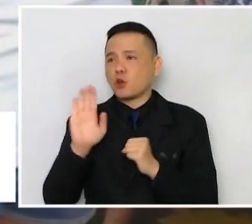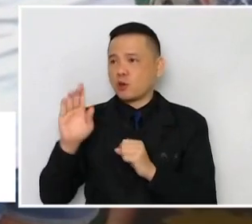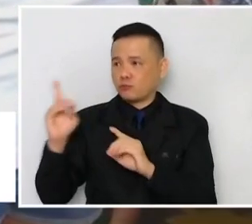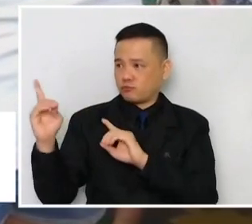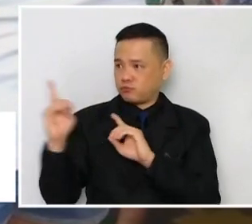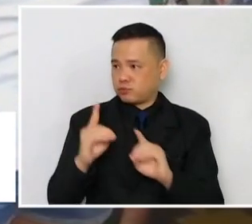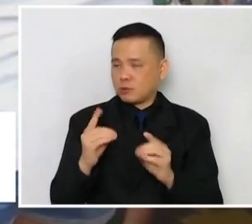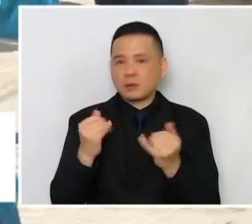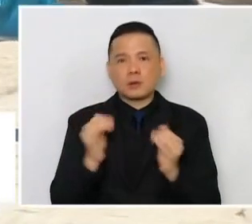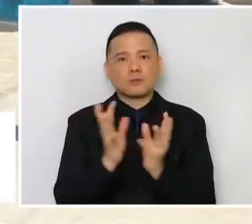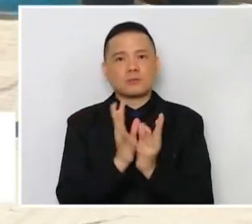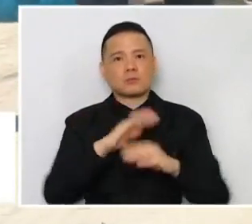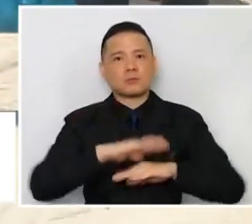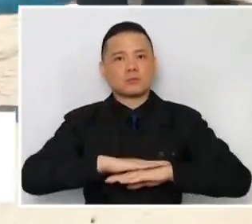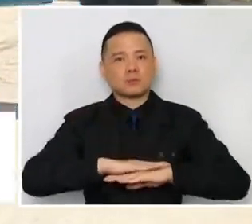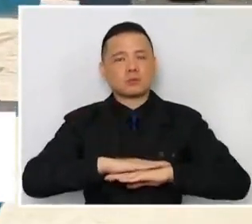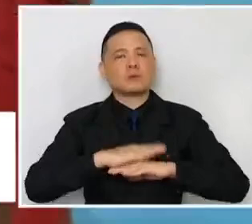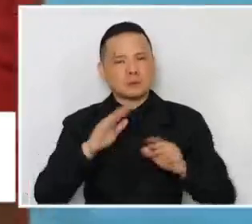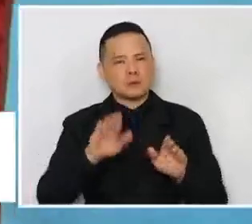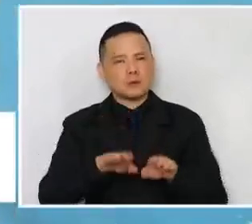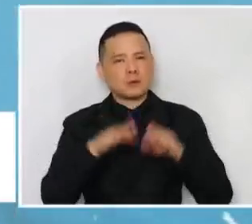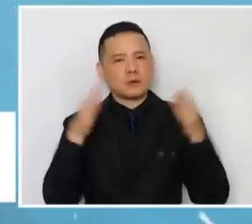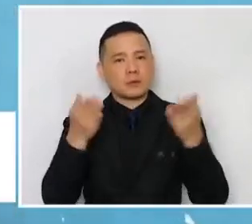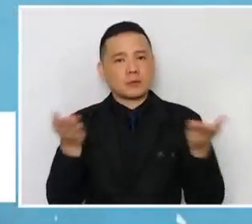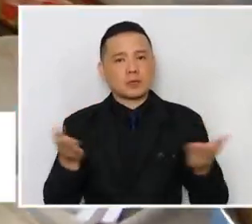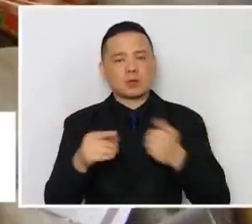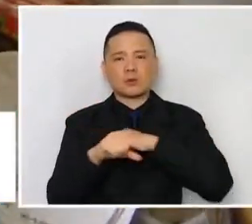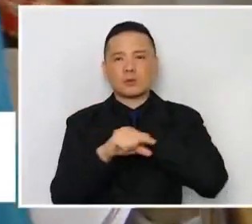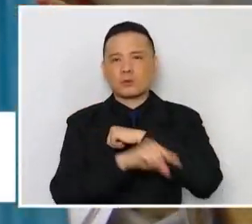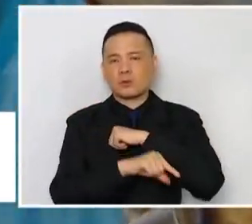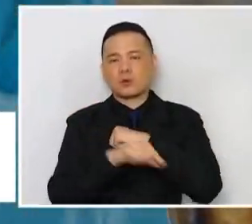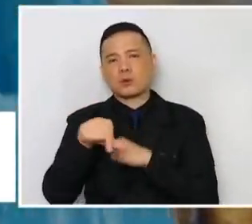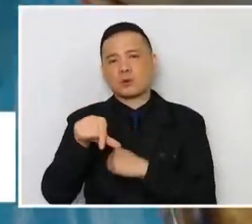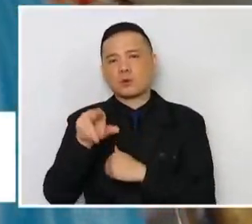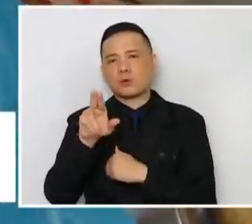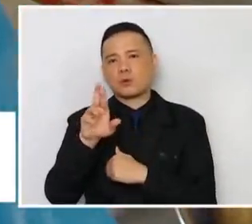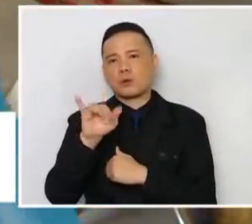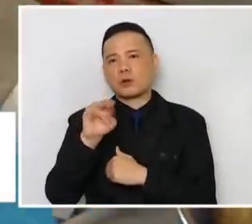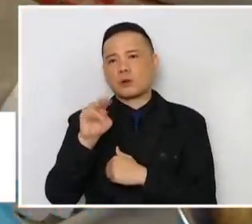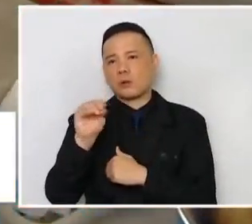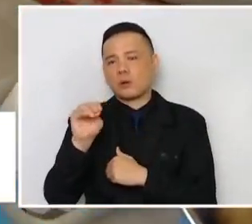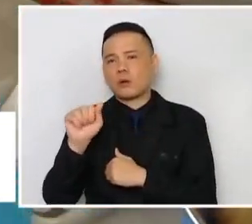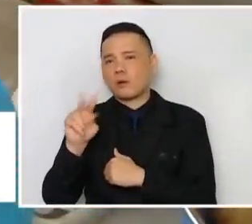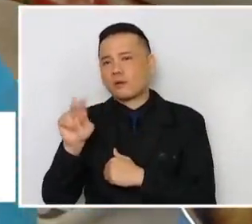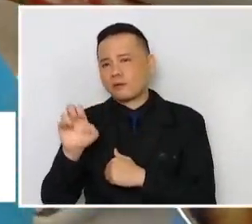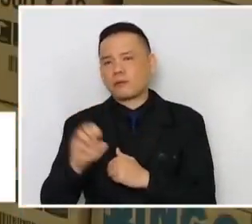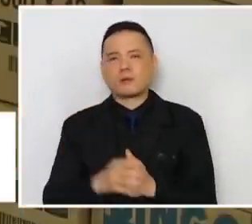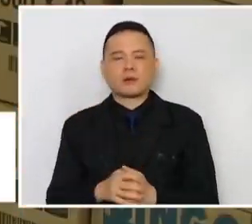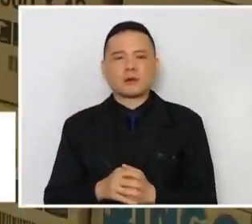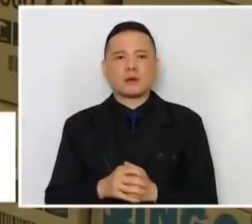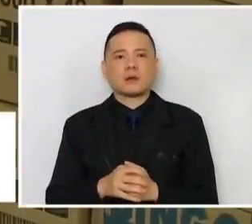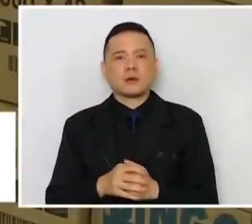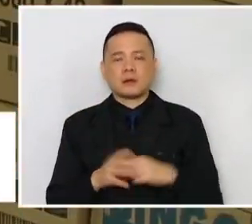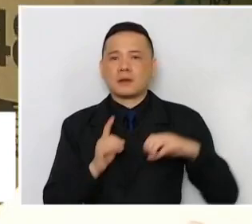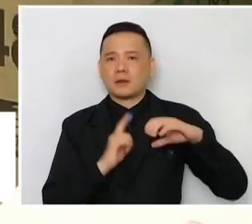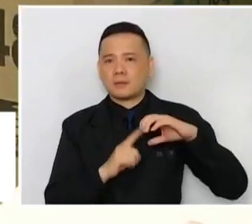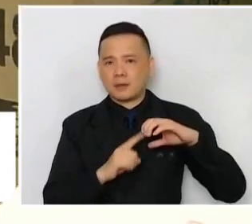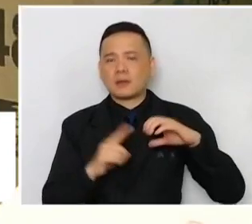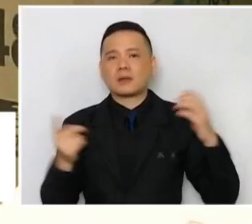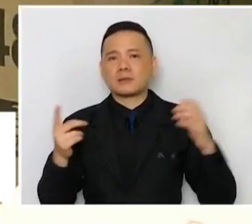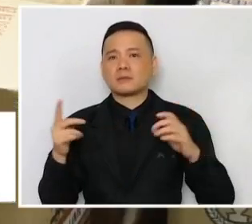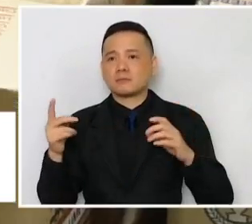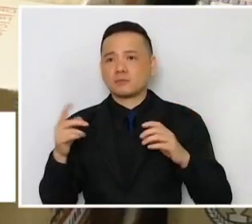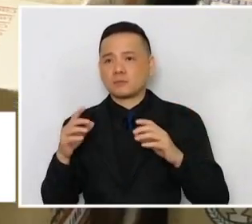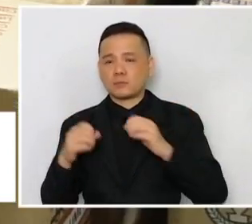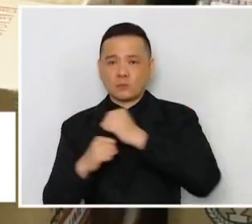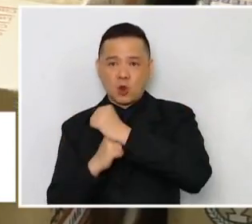ang community pantry sa Quirino Avenue. Dinalhan ito at ang mga taga-Tramo Central ng ABS-CBN ng bigas,